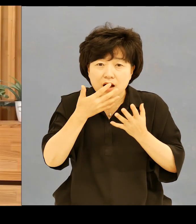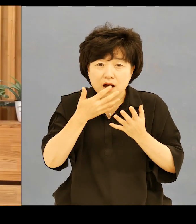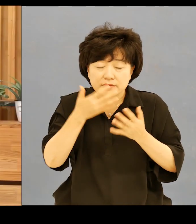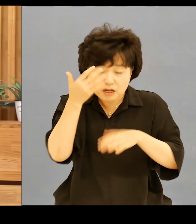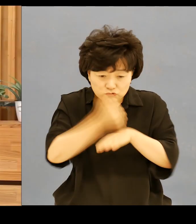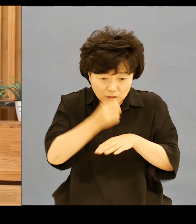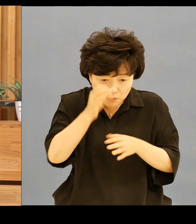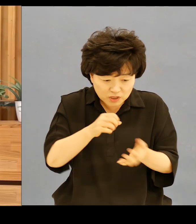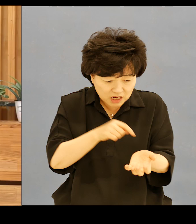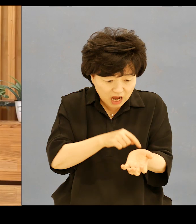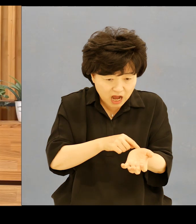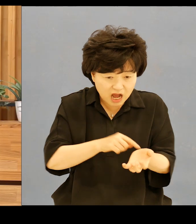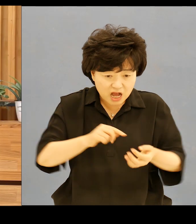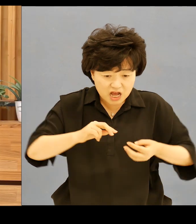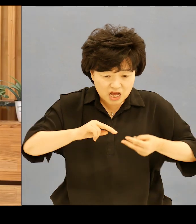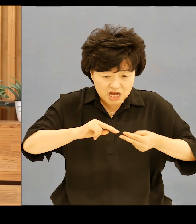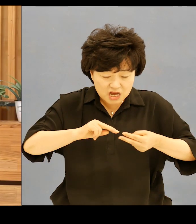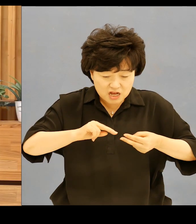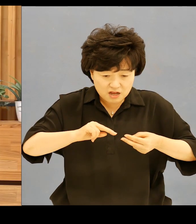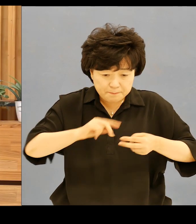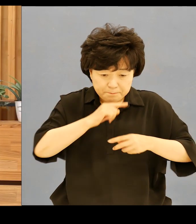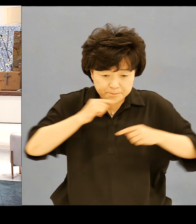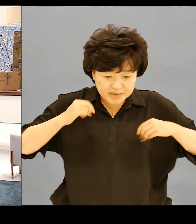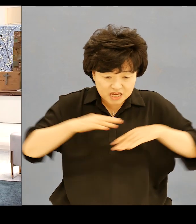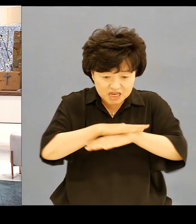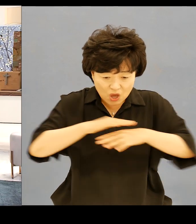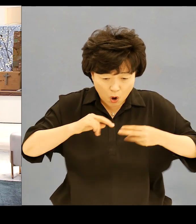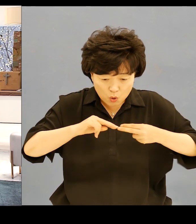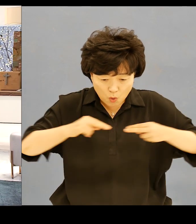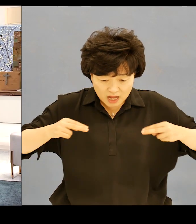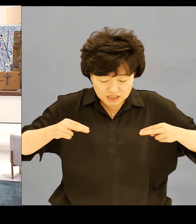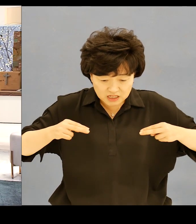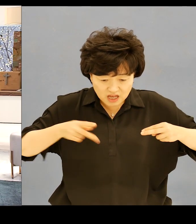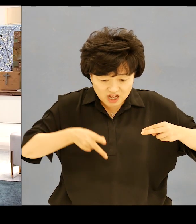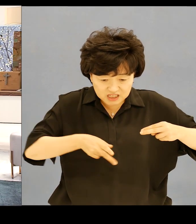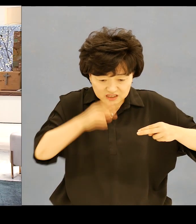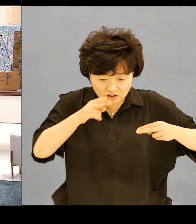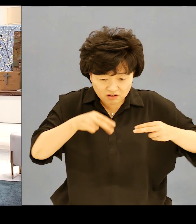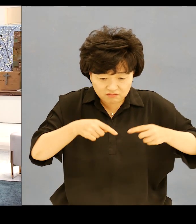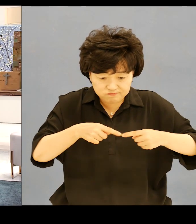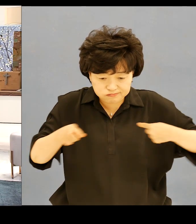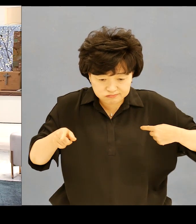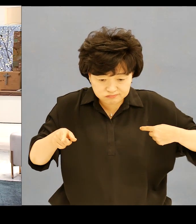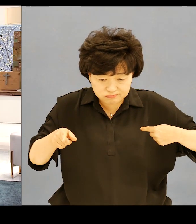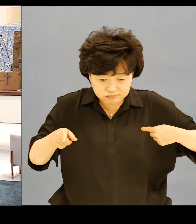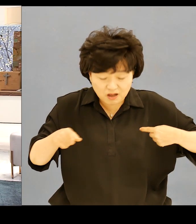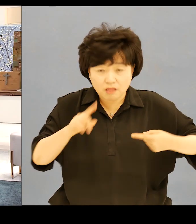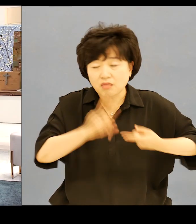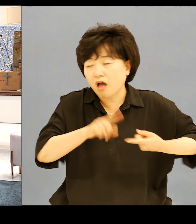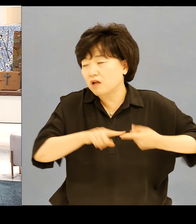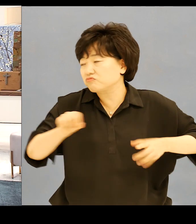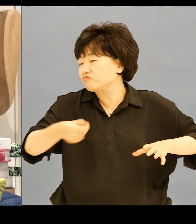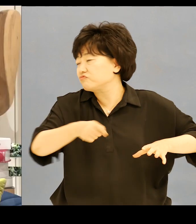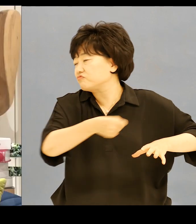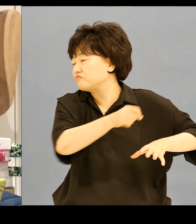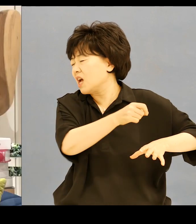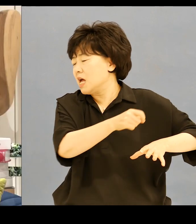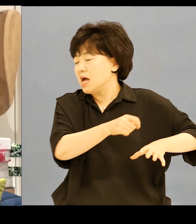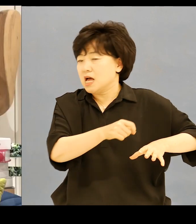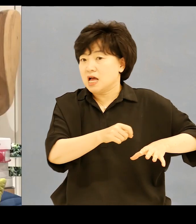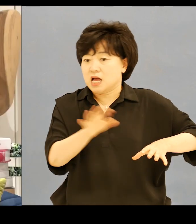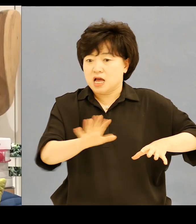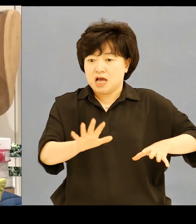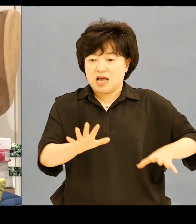봉합이 된 거였던 거예요 그래서 다시 재수술을 들어갔고 네. 근데 제가 그때